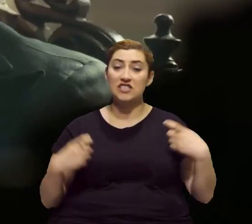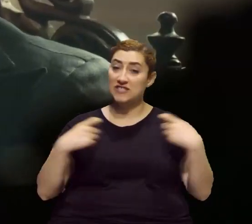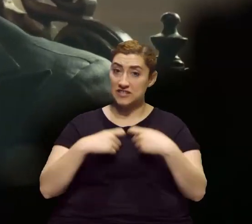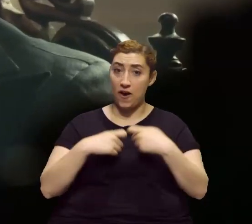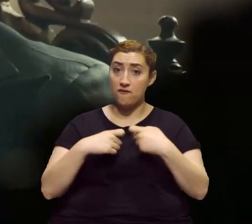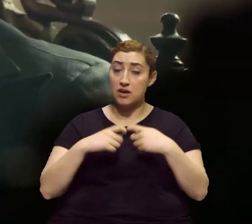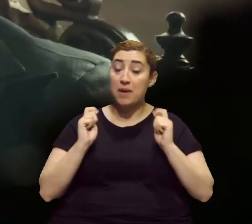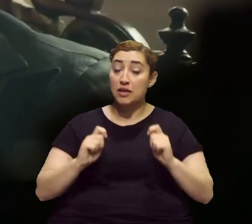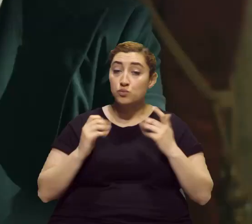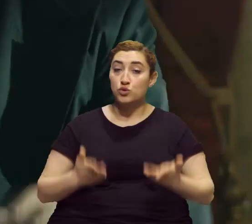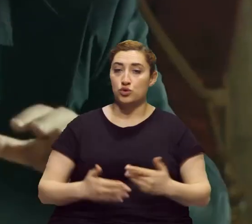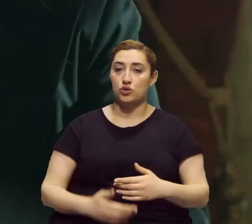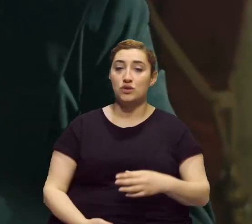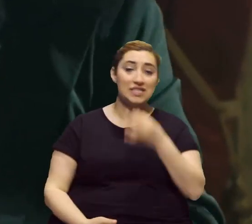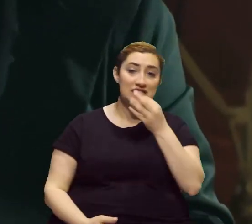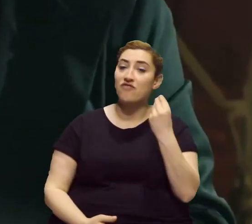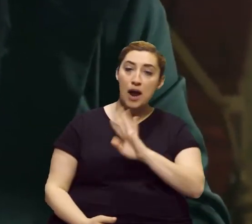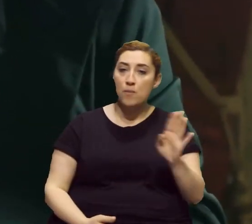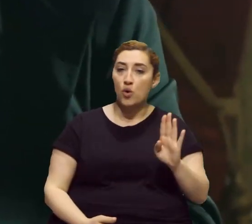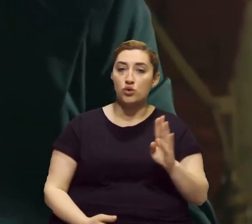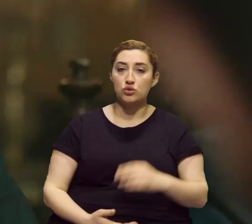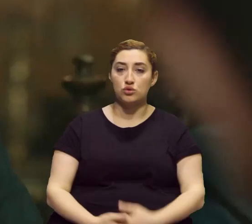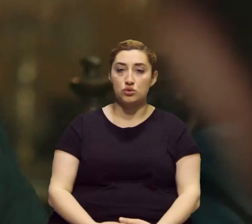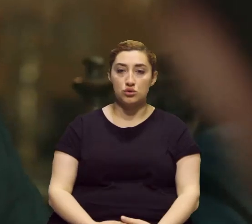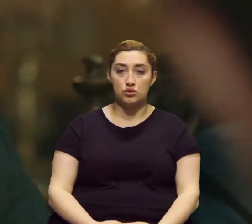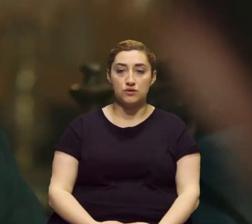Savaş kaçınılmaz. Müsaade etmiyoruz.